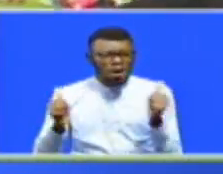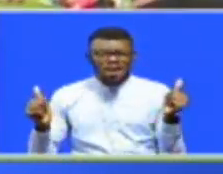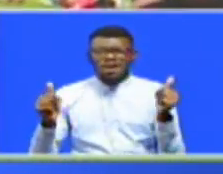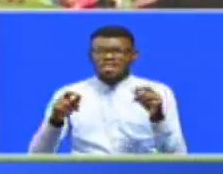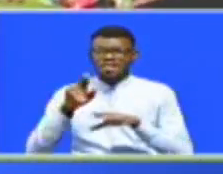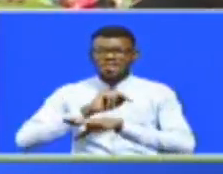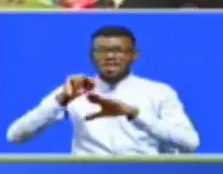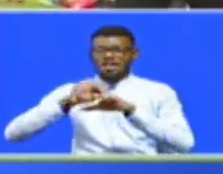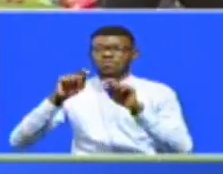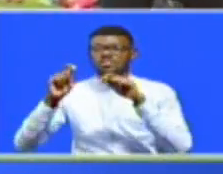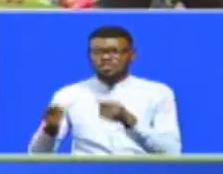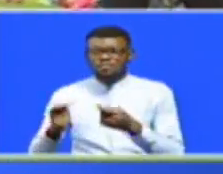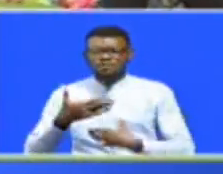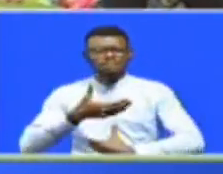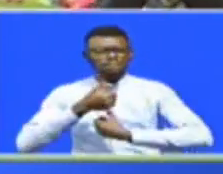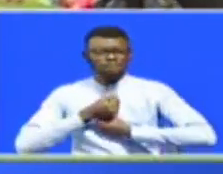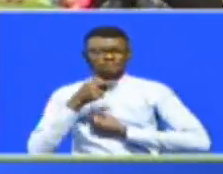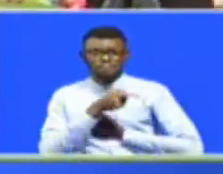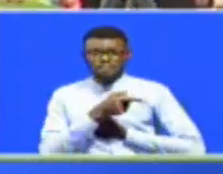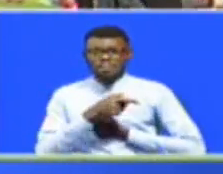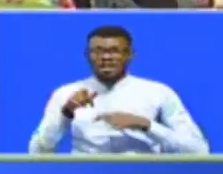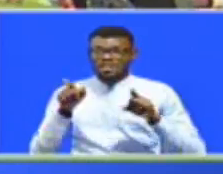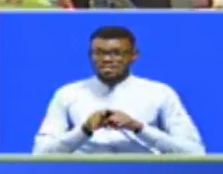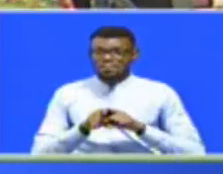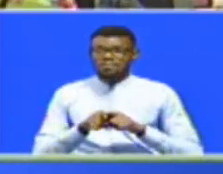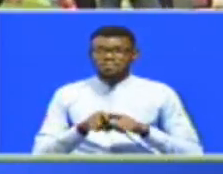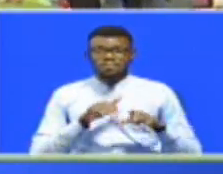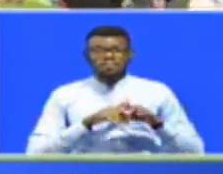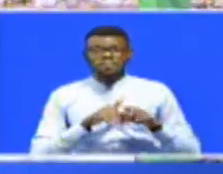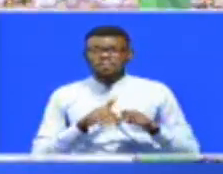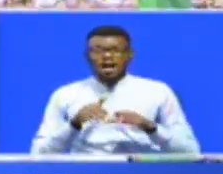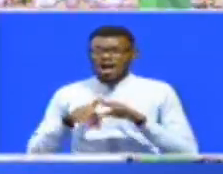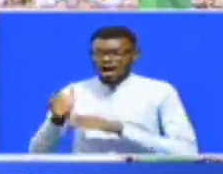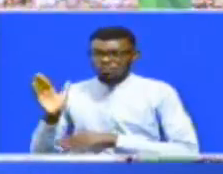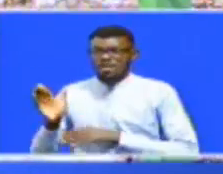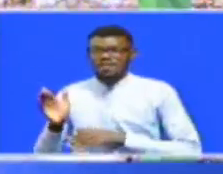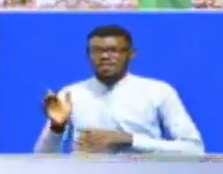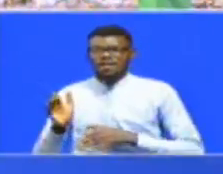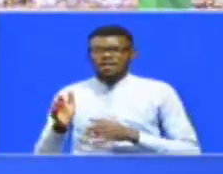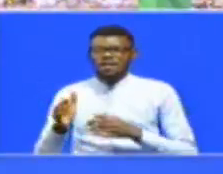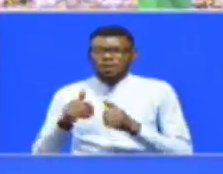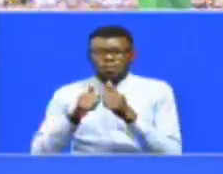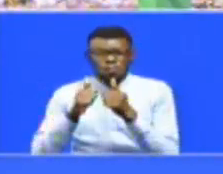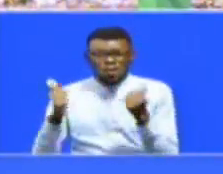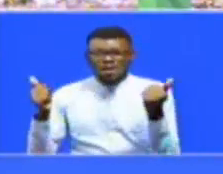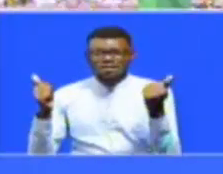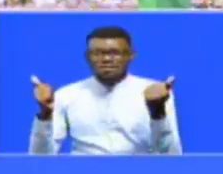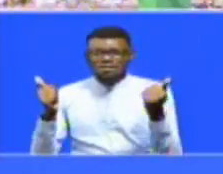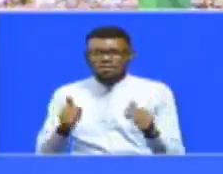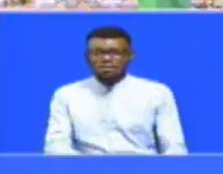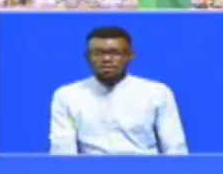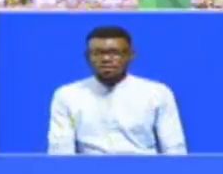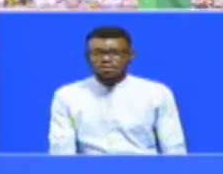ya taifa. Isitoshe ni nyota aliyefanikiwa pia nje ya uwanja. Mpira umeniweka mahali penye inafaa niishi.